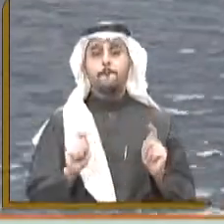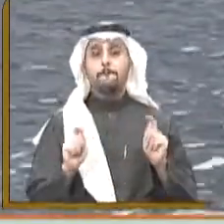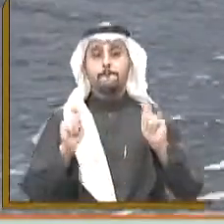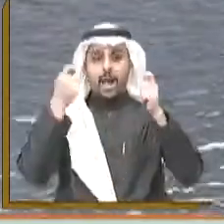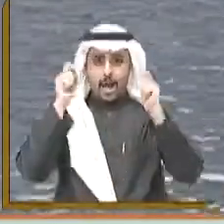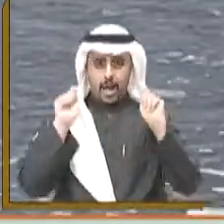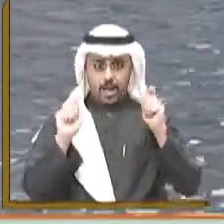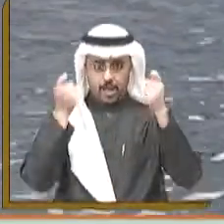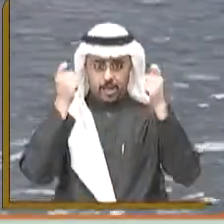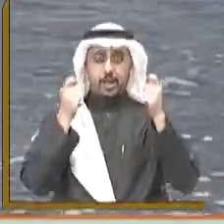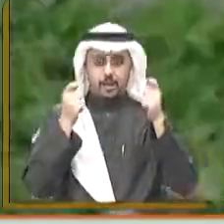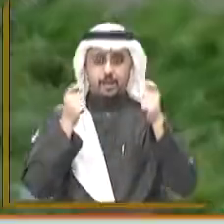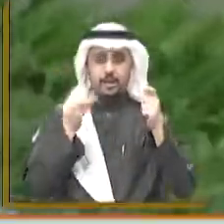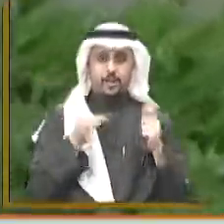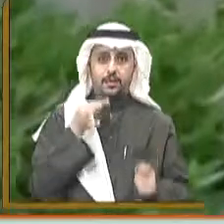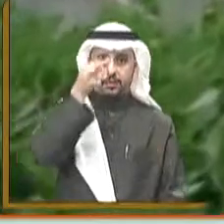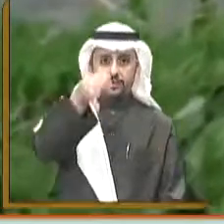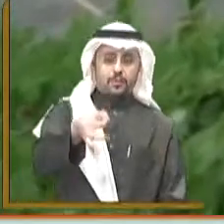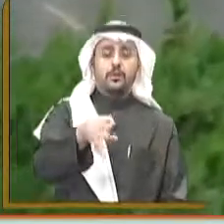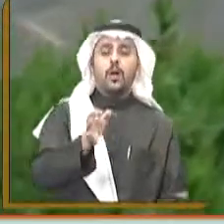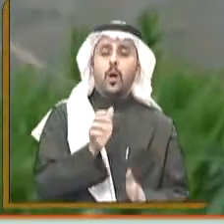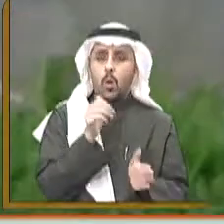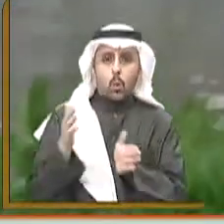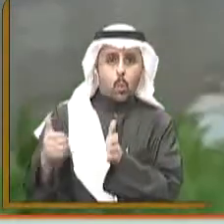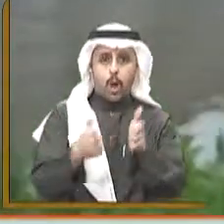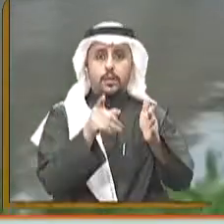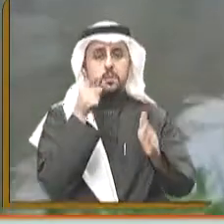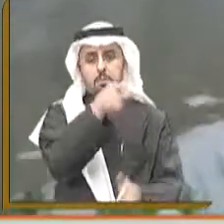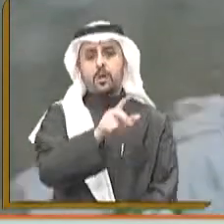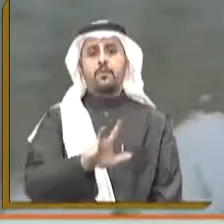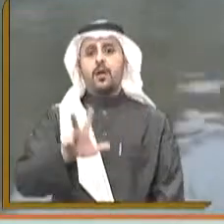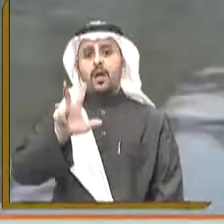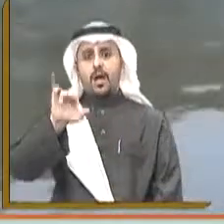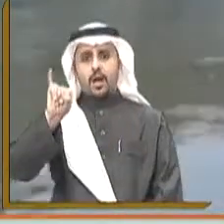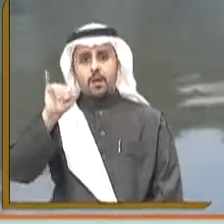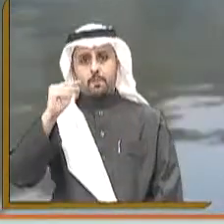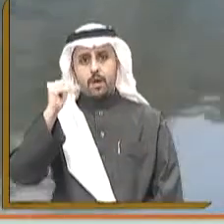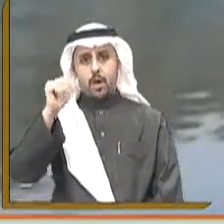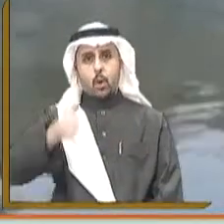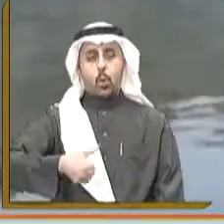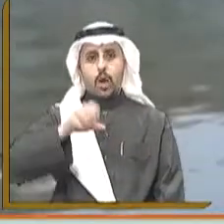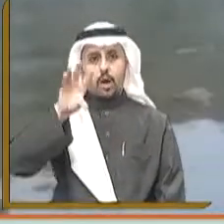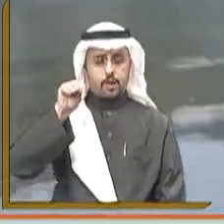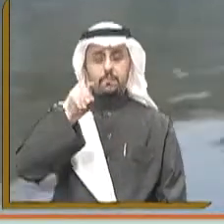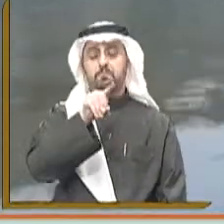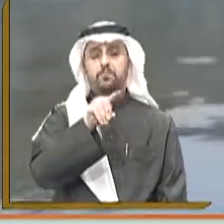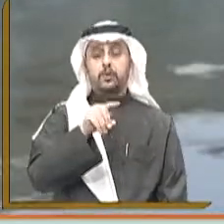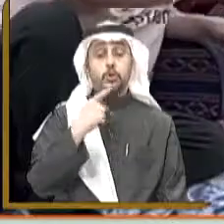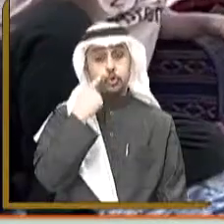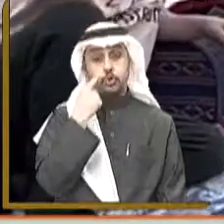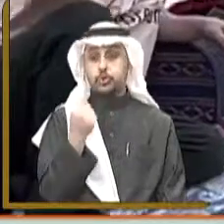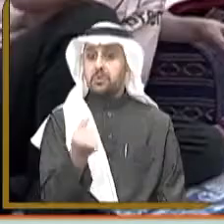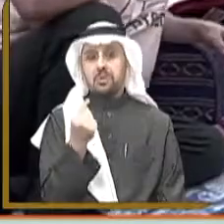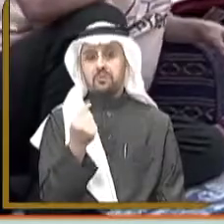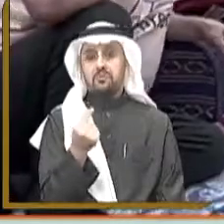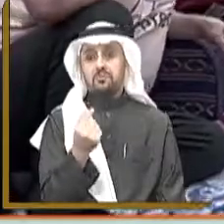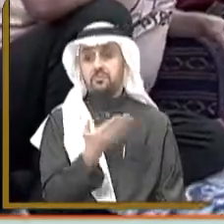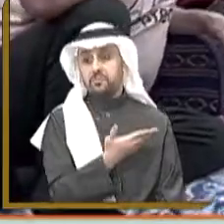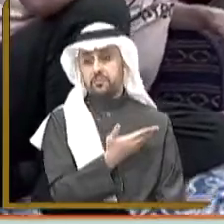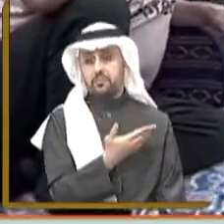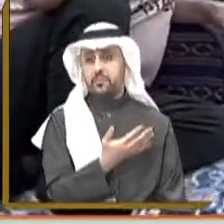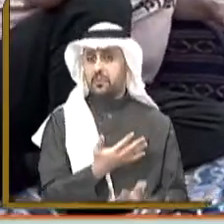شلال الخرار في وادي ناوان بمحافظة المخوة هو جمال الطبيعة ووجهة السائح